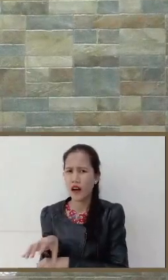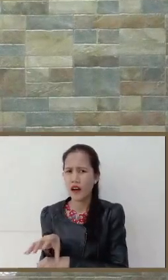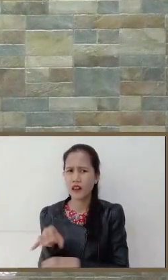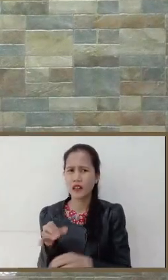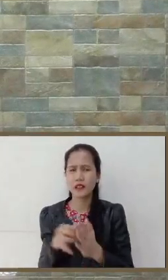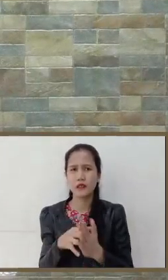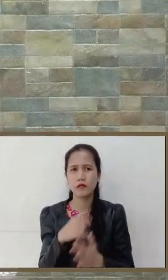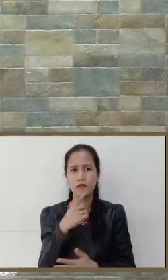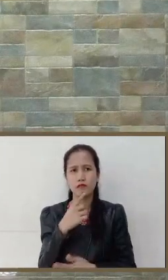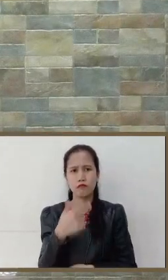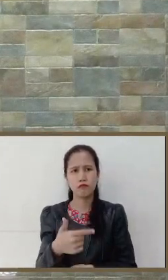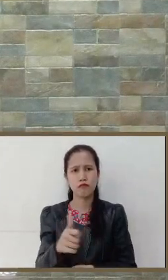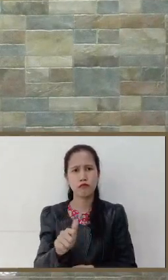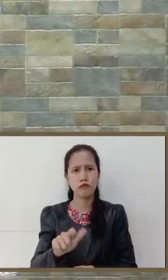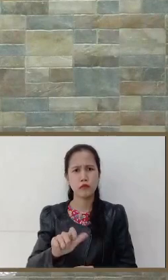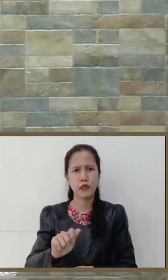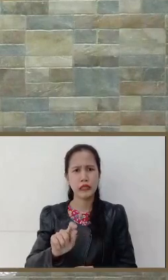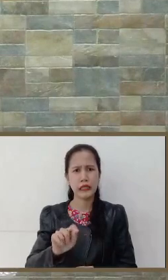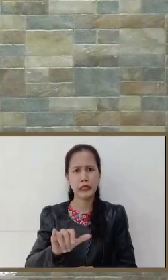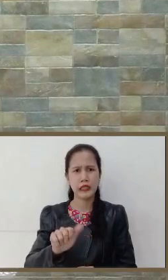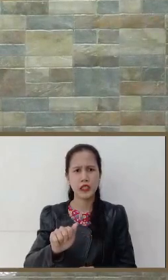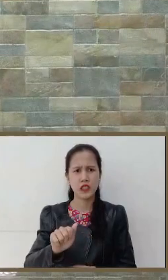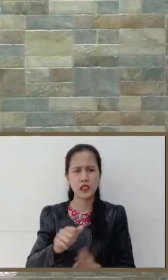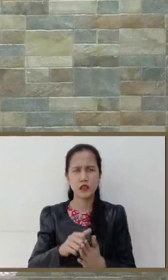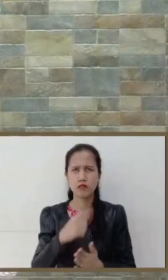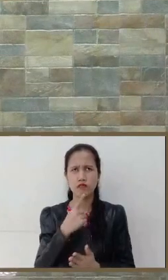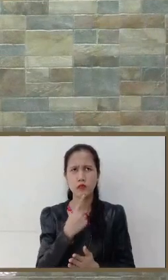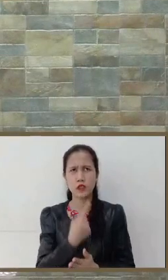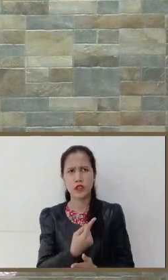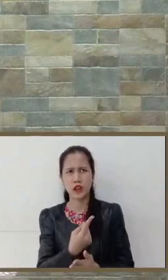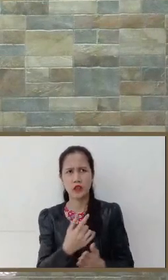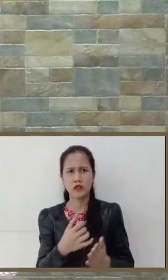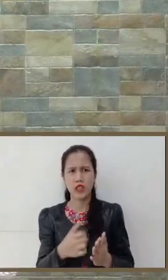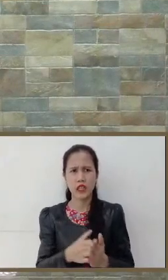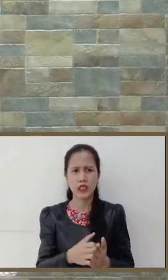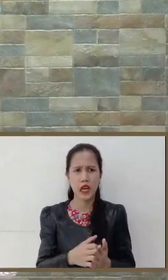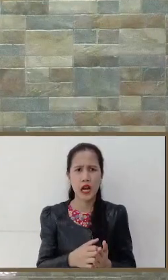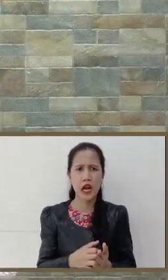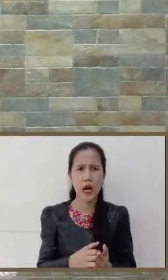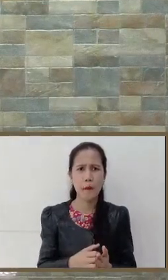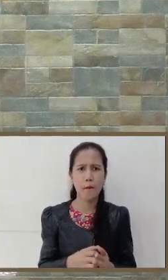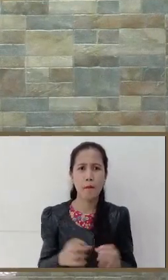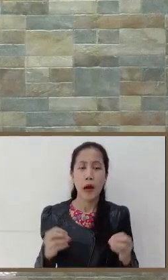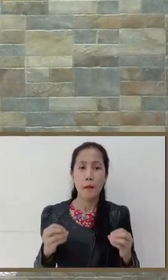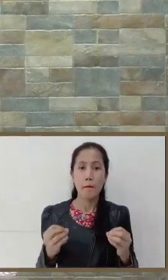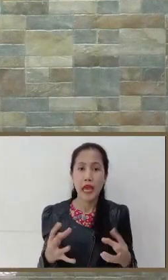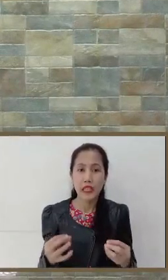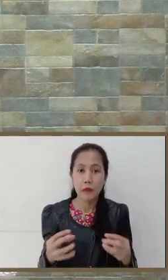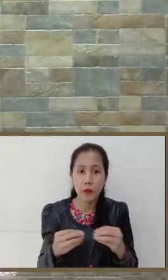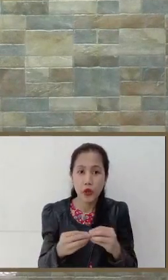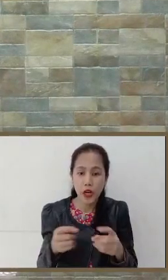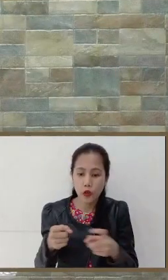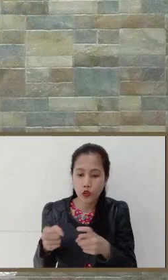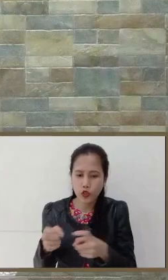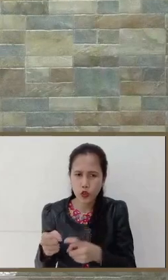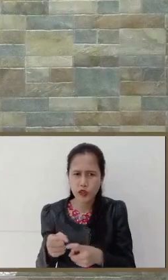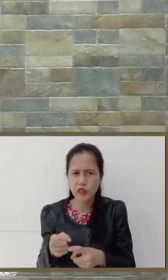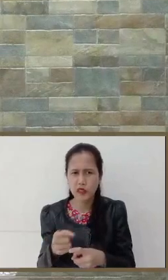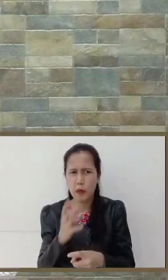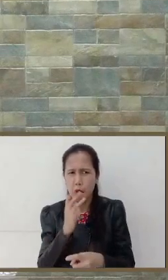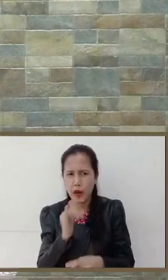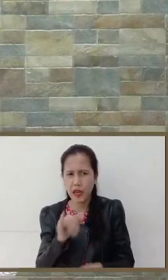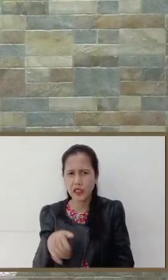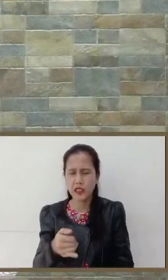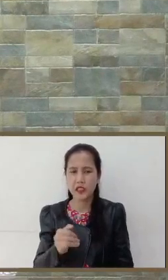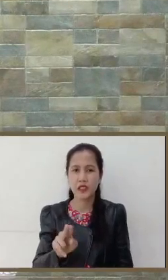o nai-influensya na po ng mga Judaizers. Pag sabing Judaizers po, sila po yung mga teachers po, nagtuturo sila